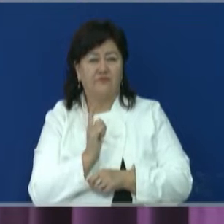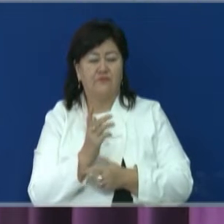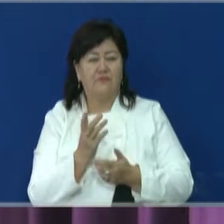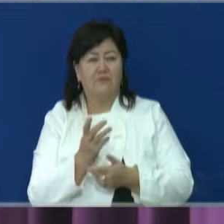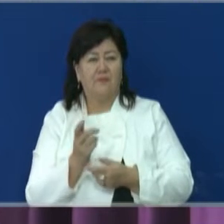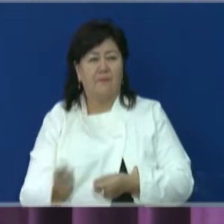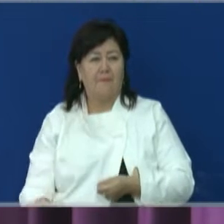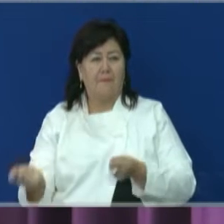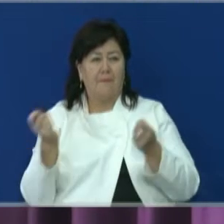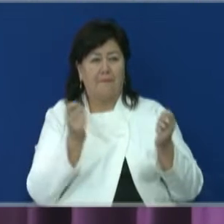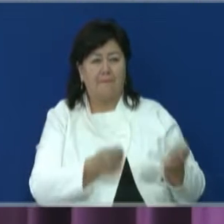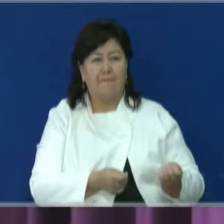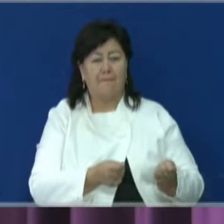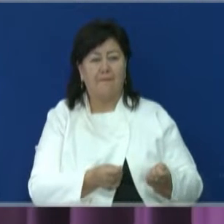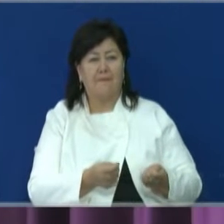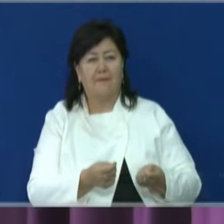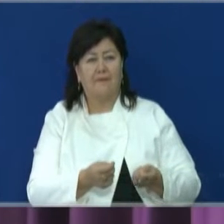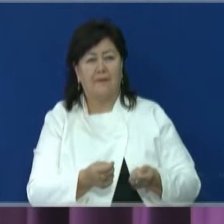беріңіздер. Біз дайынбыз ары қарай оны.